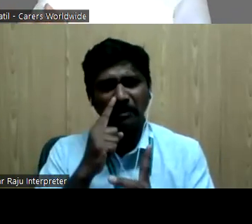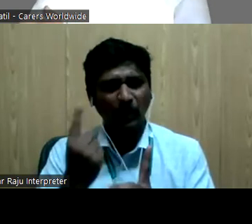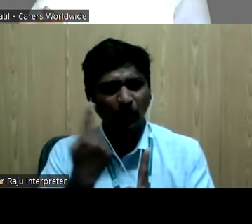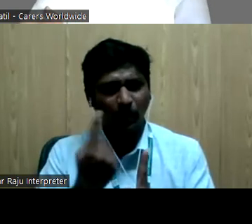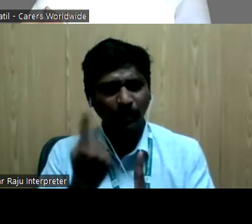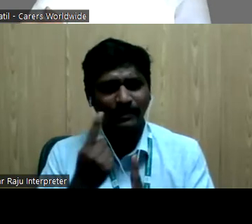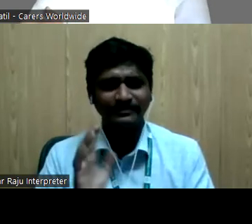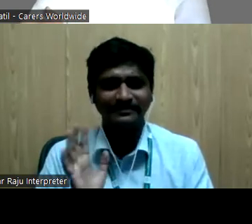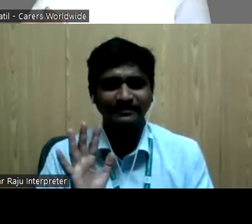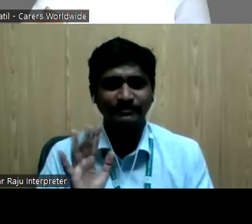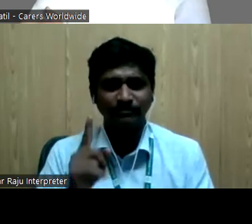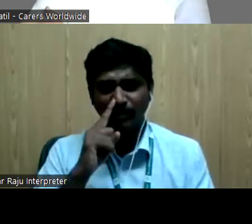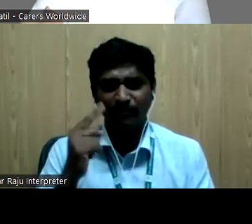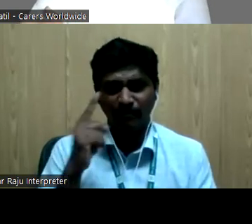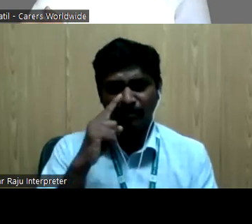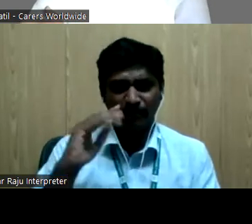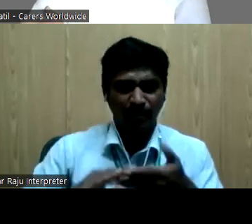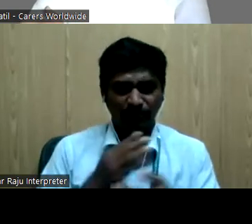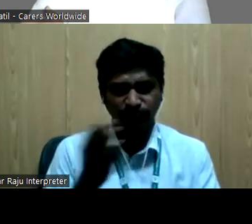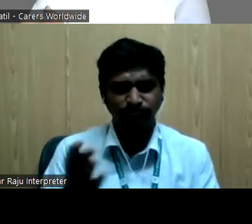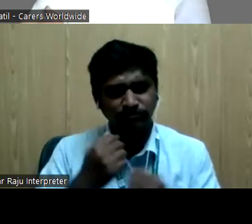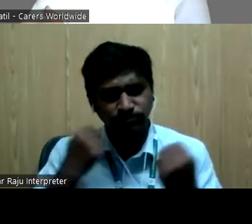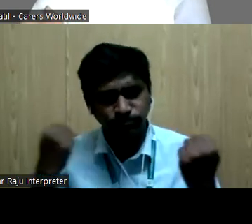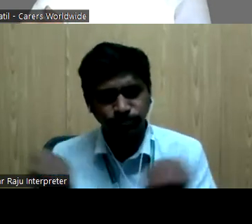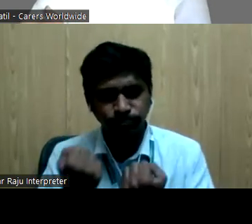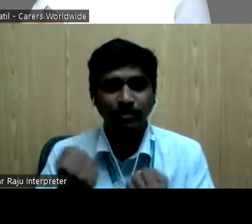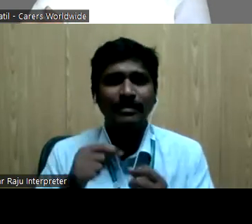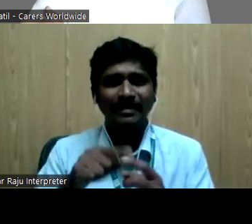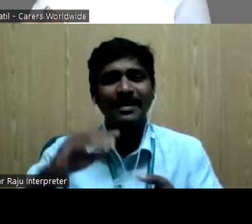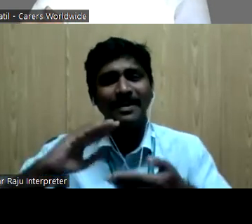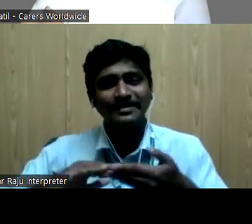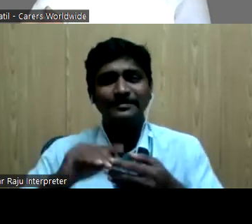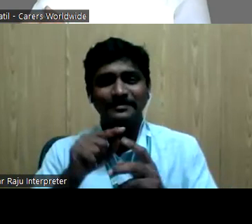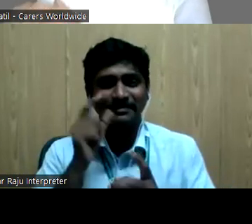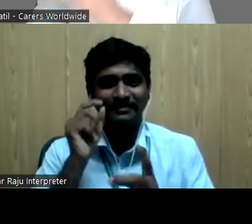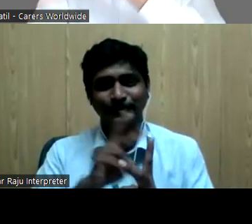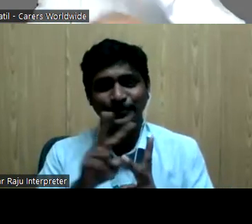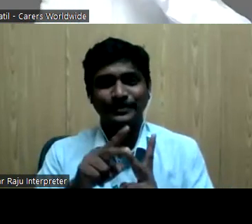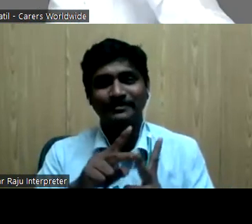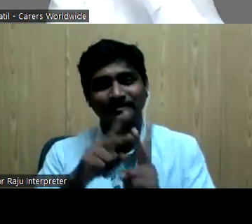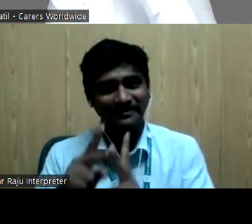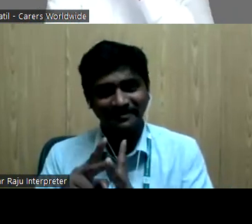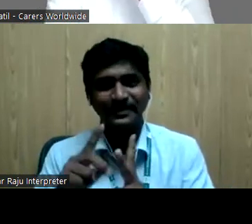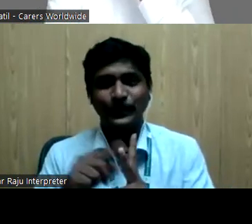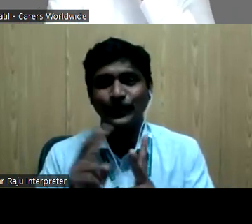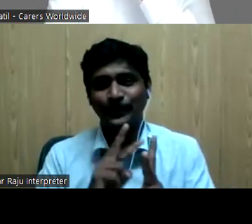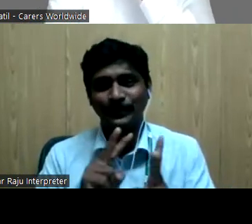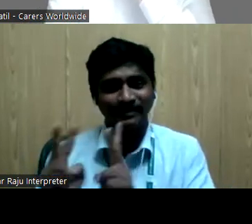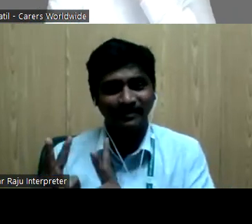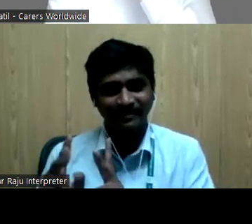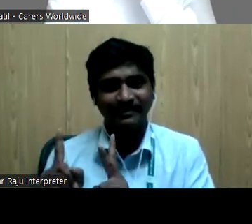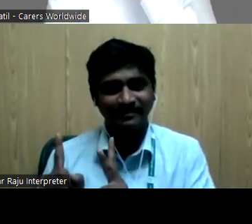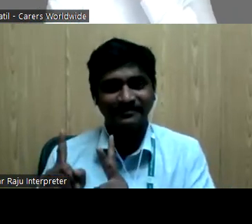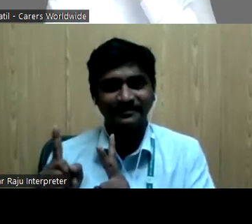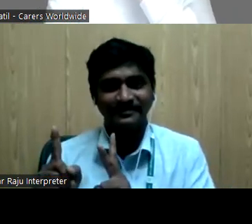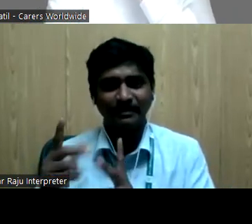कि माई वाइफ इज डूइंग सो मच, माई पार्टनर इज डूइंग सो मच, आई कैन ऑल्सो कॉन्ट्रीब्यूट, प्रोबेबली दैट इज वन मोर वे ऑफ टॉकिंग अबाउट